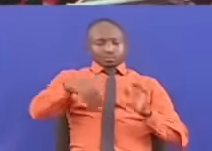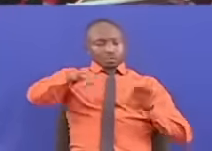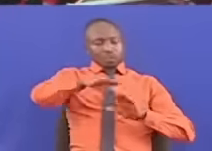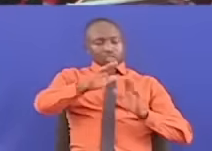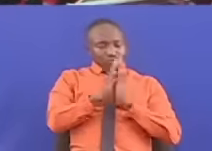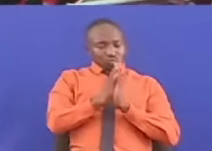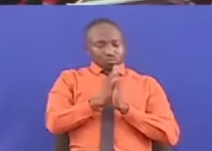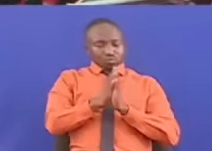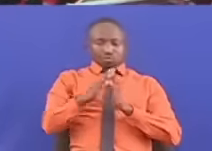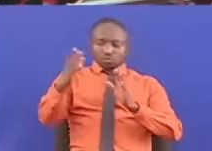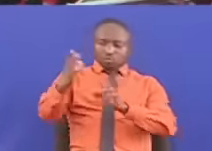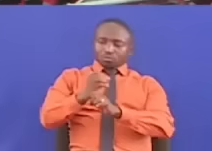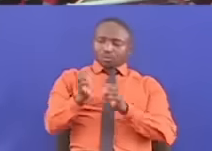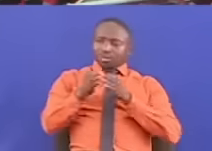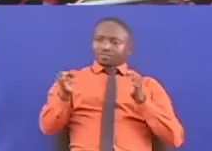s